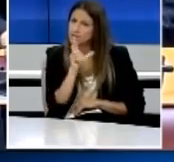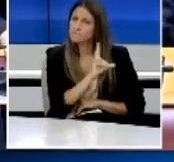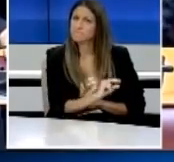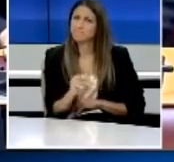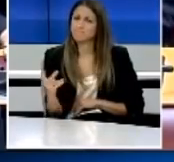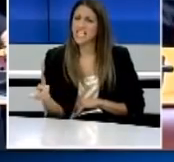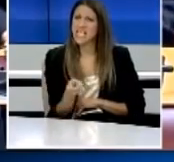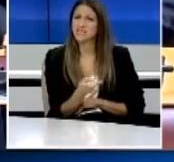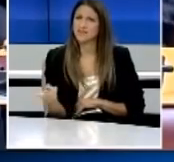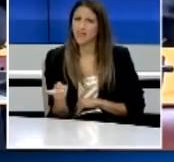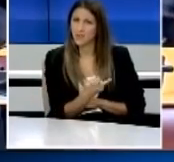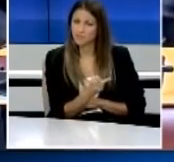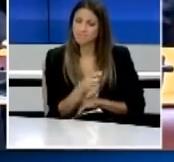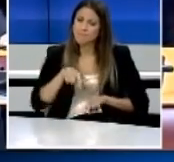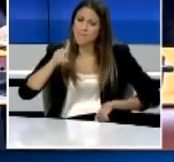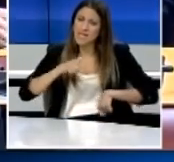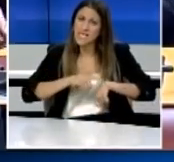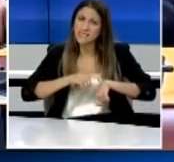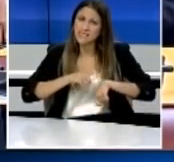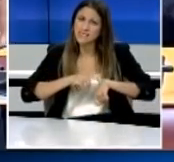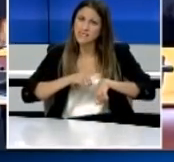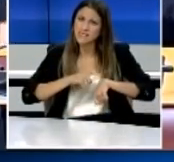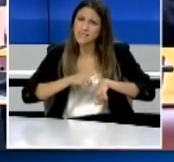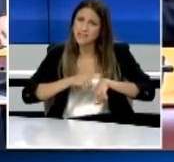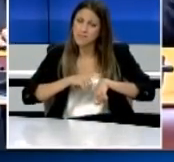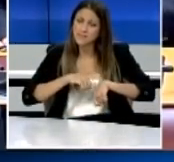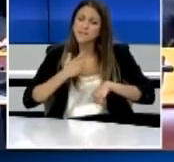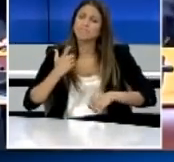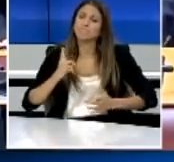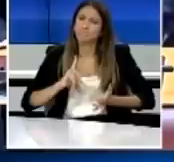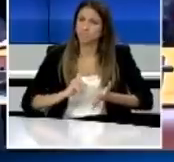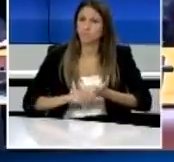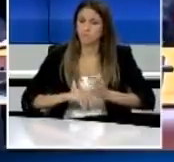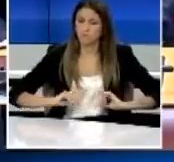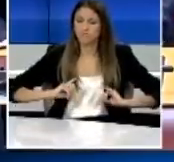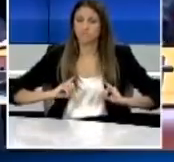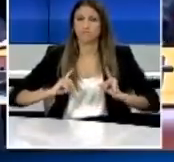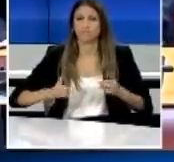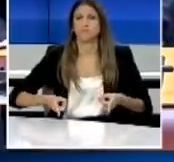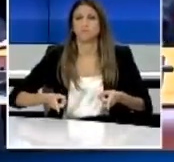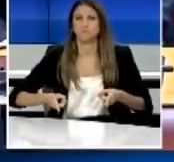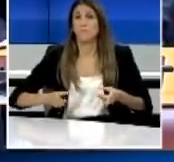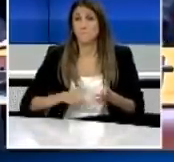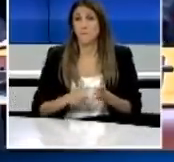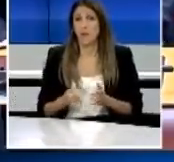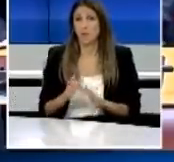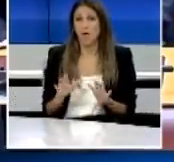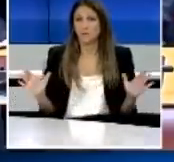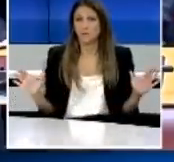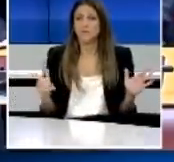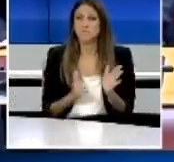κορυφαίες στιγμές που κανείς καλείται να πάρει κορυφαίες στρατηγικές αποφάσεις. Είτε το συνειδητοποιεί, είτε